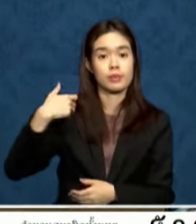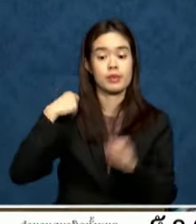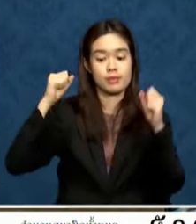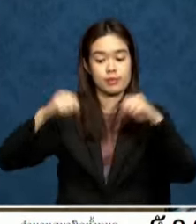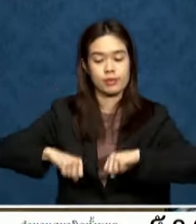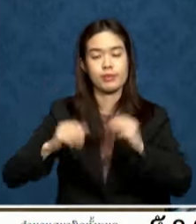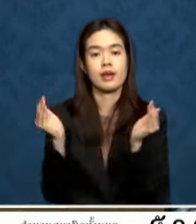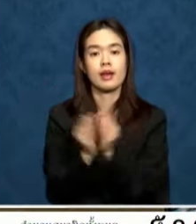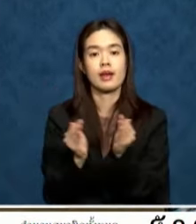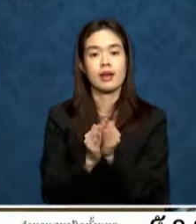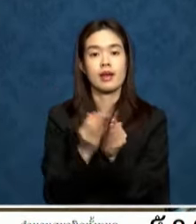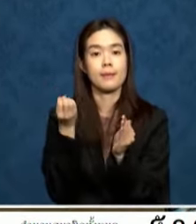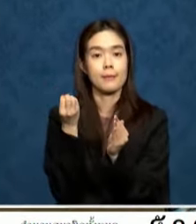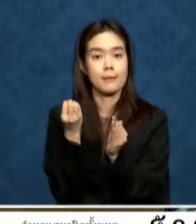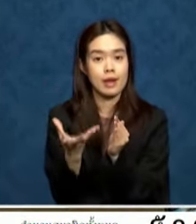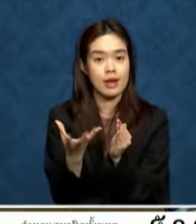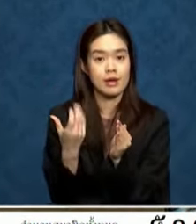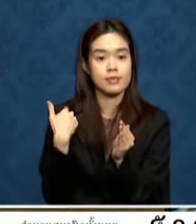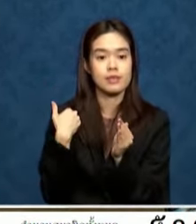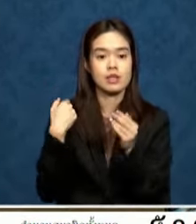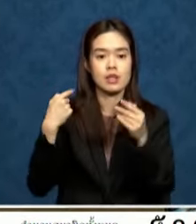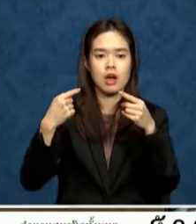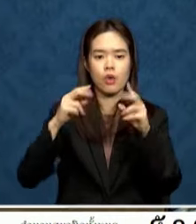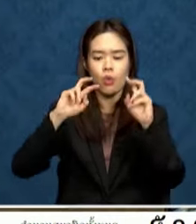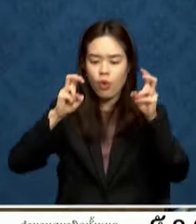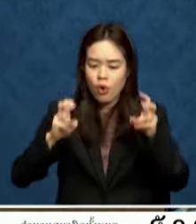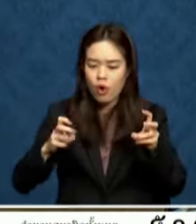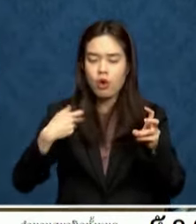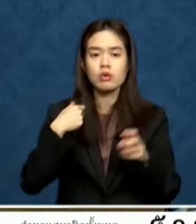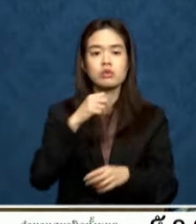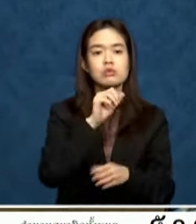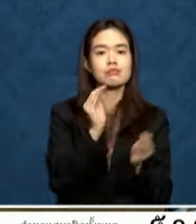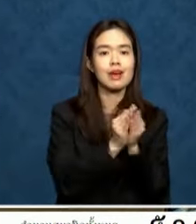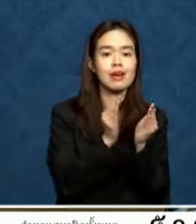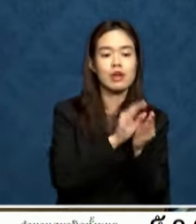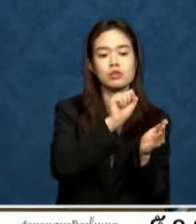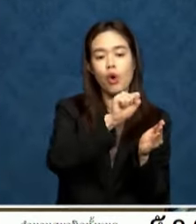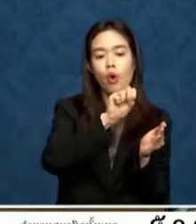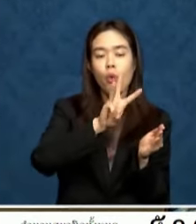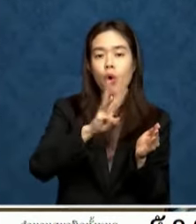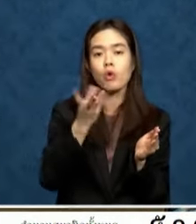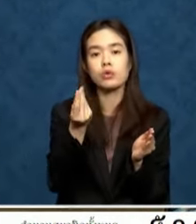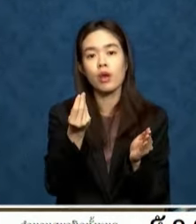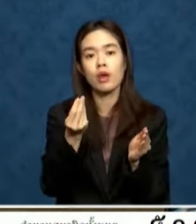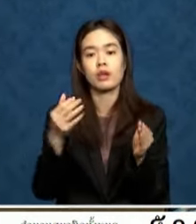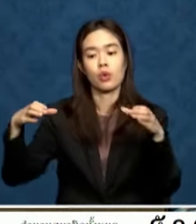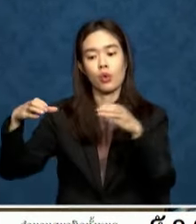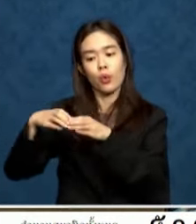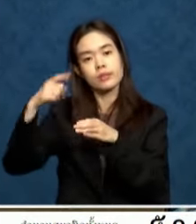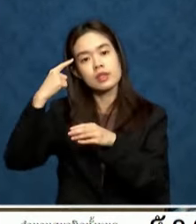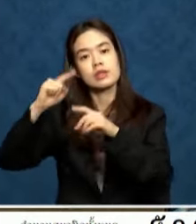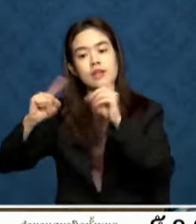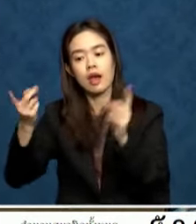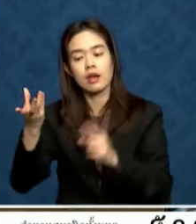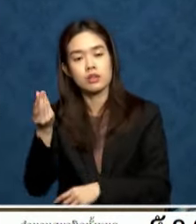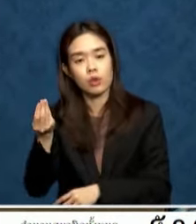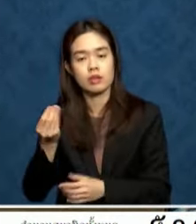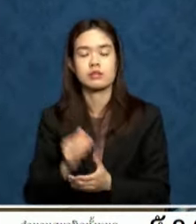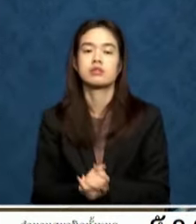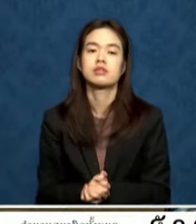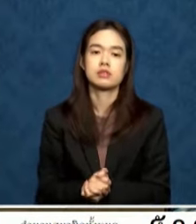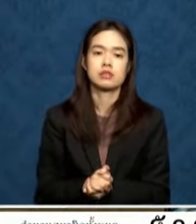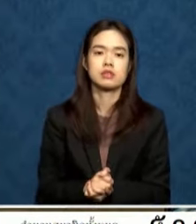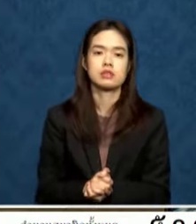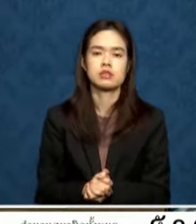งข้างมากแล้วก็มีเงื่อนไขประกอบมาว่าต้องมีเสียงสว.เท่าไหร่มีเสียงฝ่ายค้านเท่าไหร่การทำประชามติจ